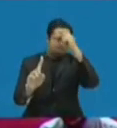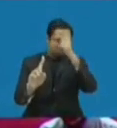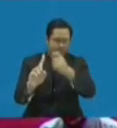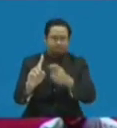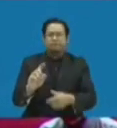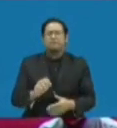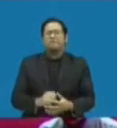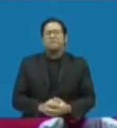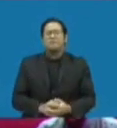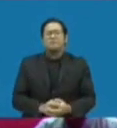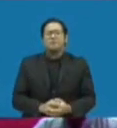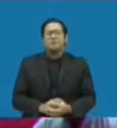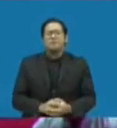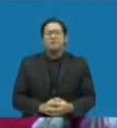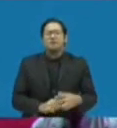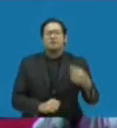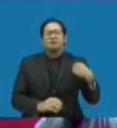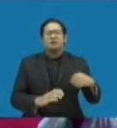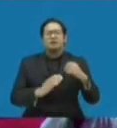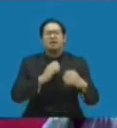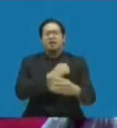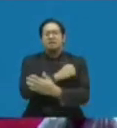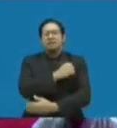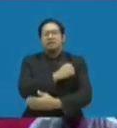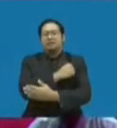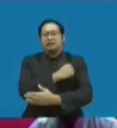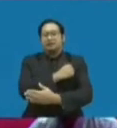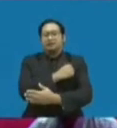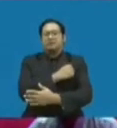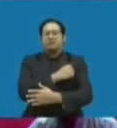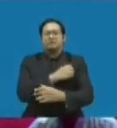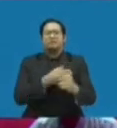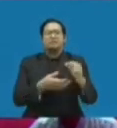Hai Bapak Menteri Dalam Negeri Jendral polisi purnawirawan